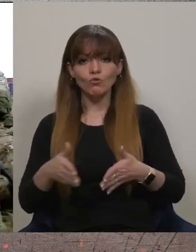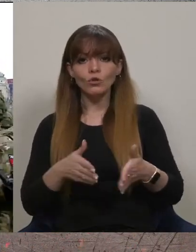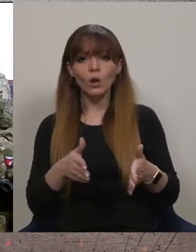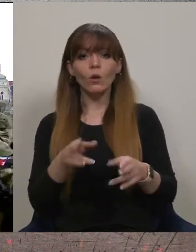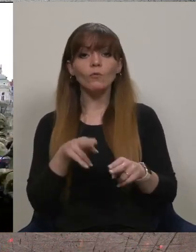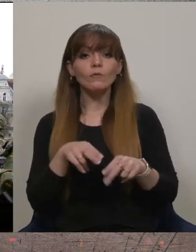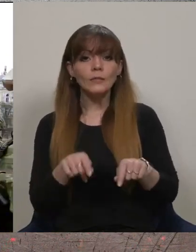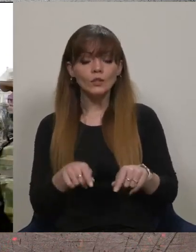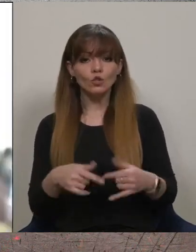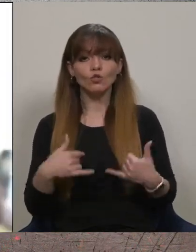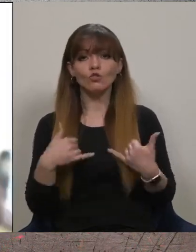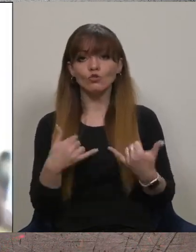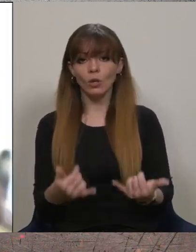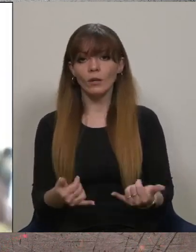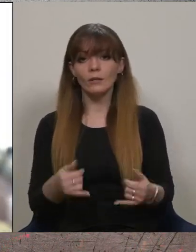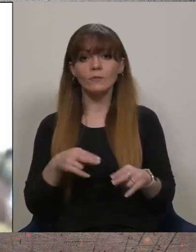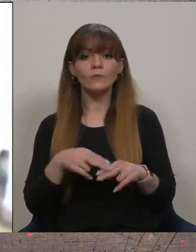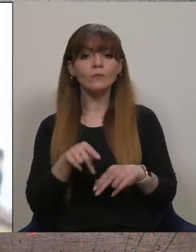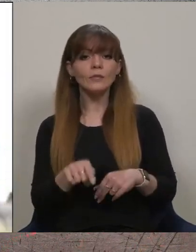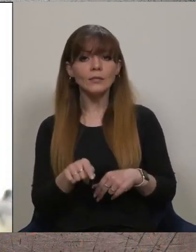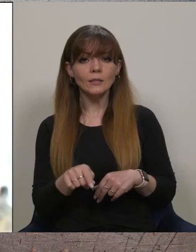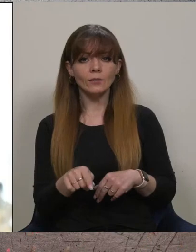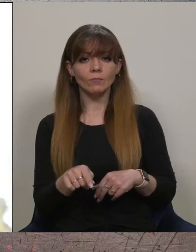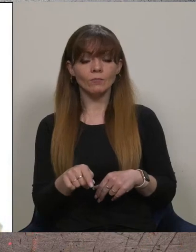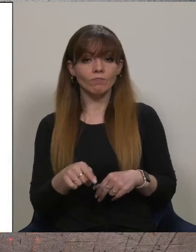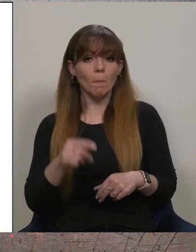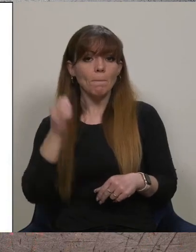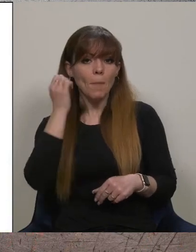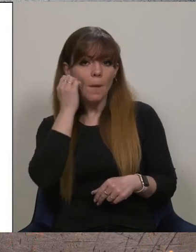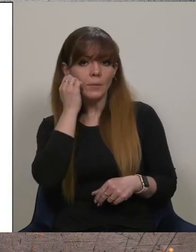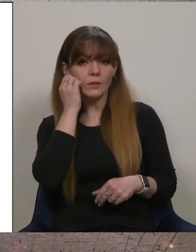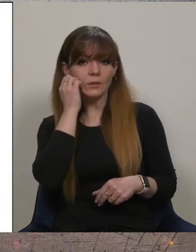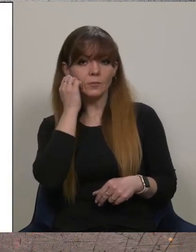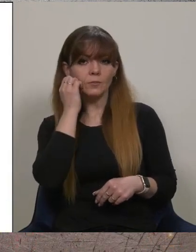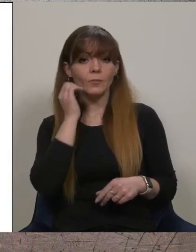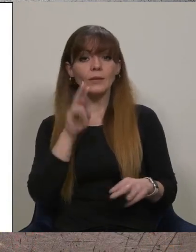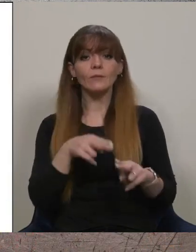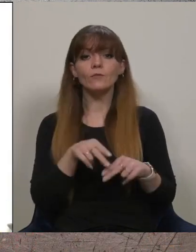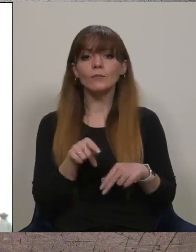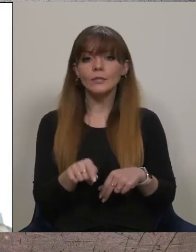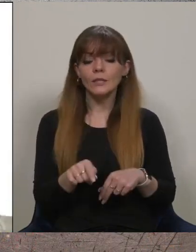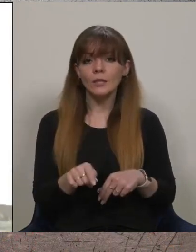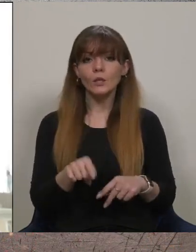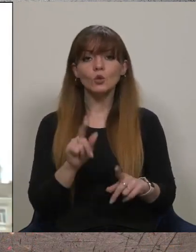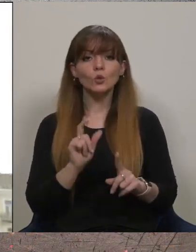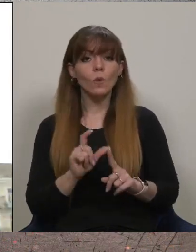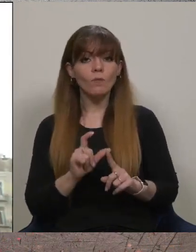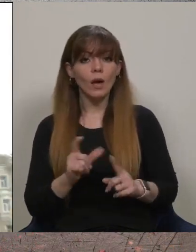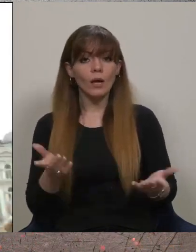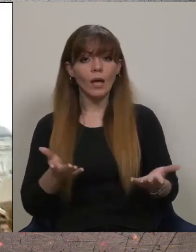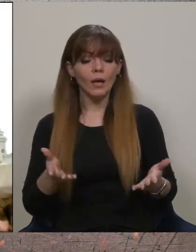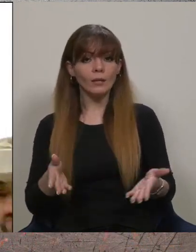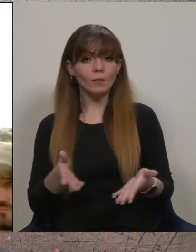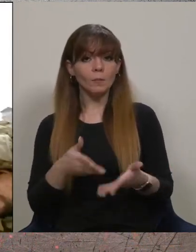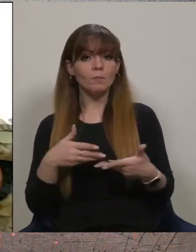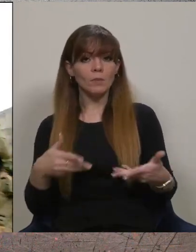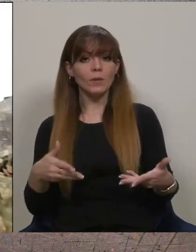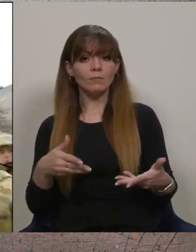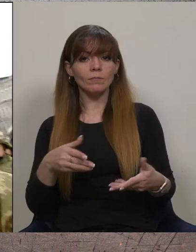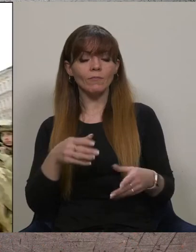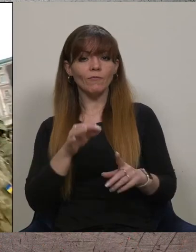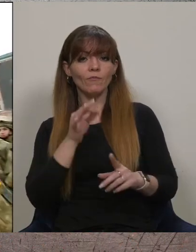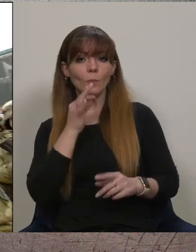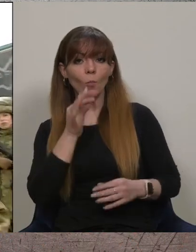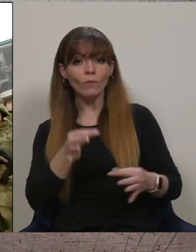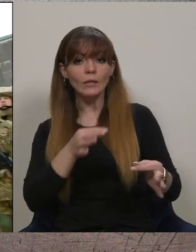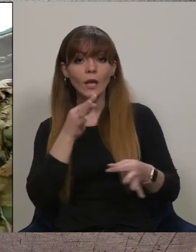шані, в цій пам'яті, у цих словах, якими відповідають